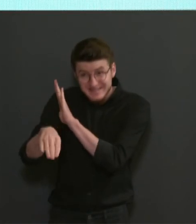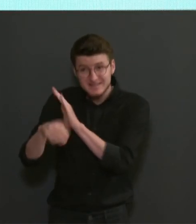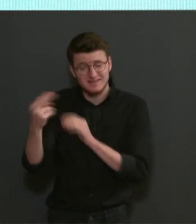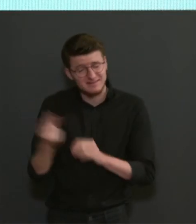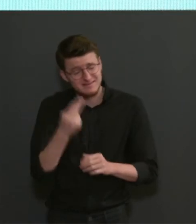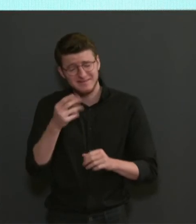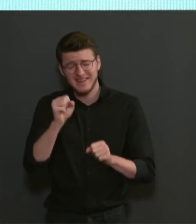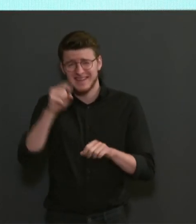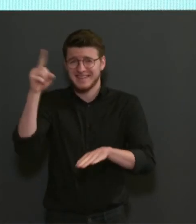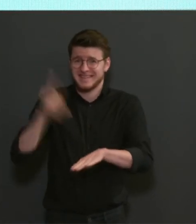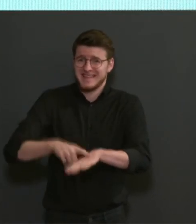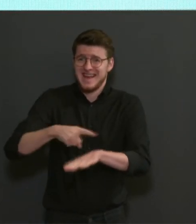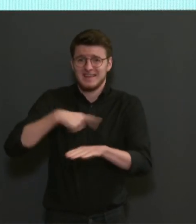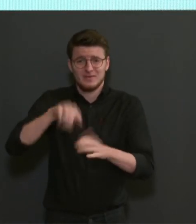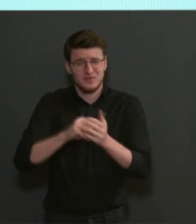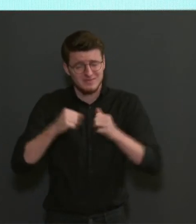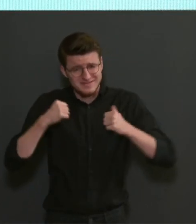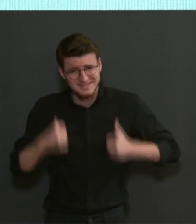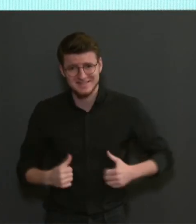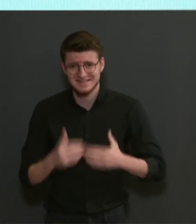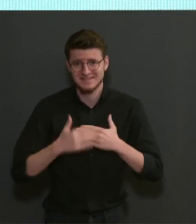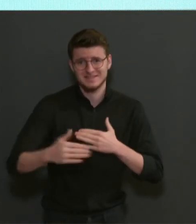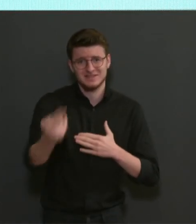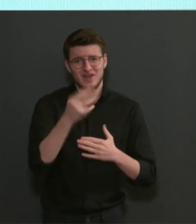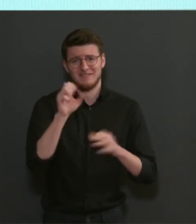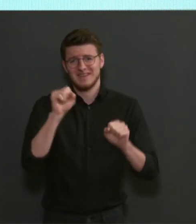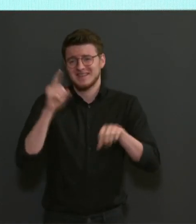Gemiddeld werden de afgelopen 7 dagen